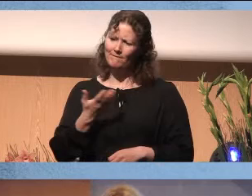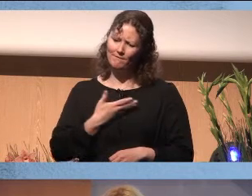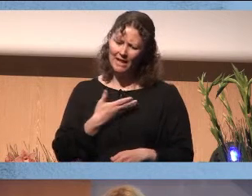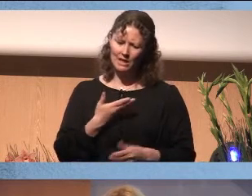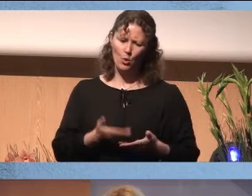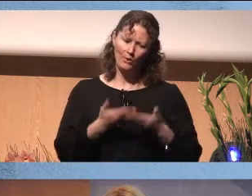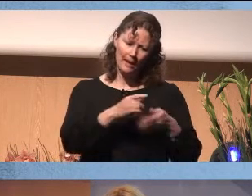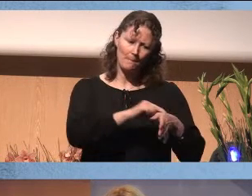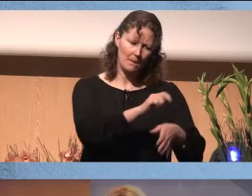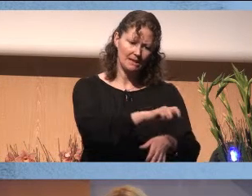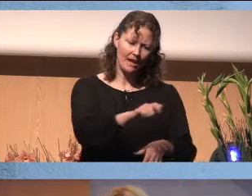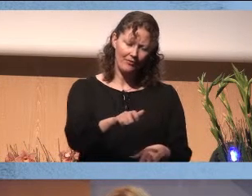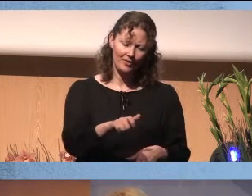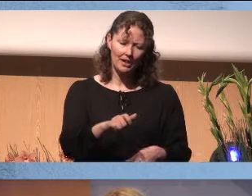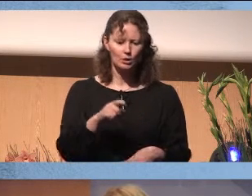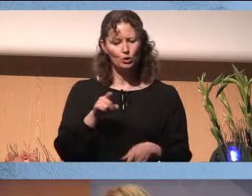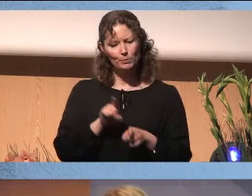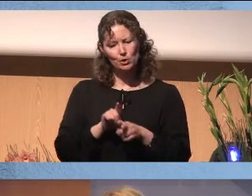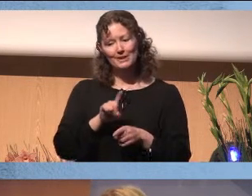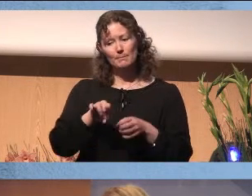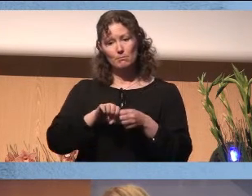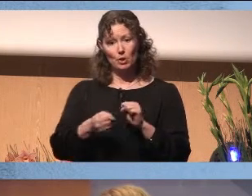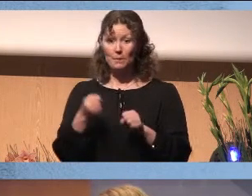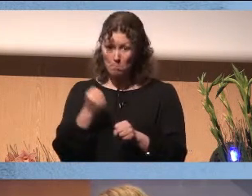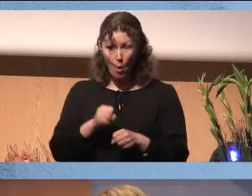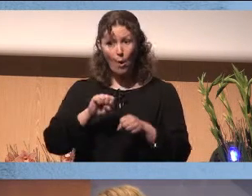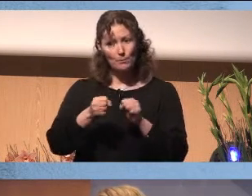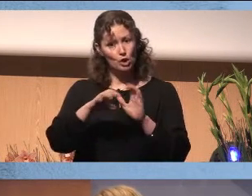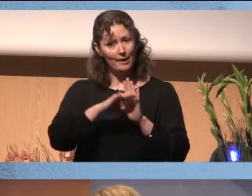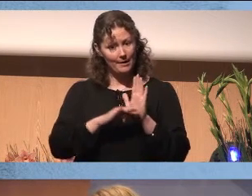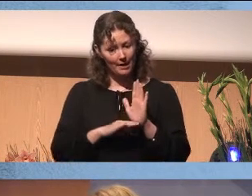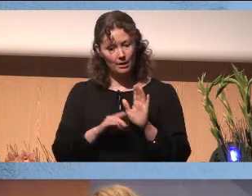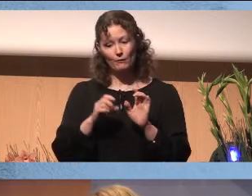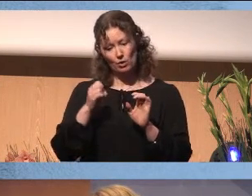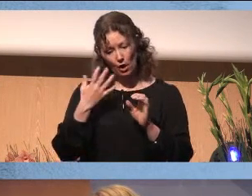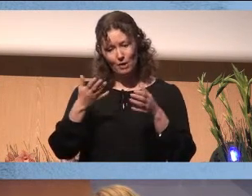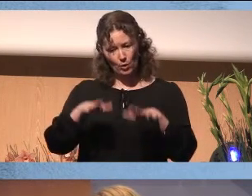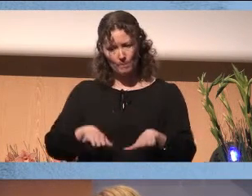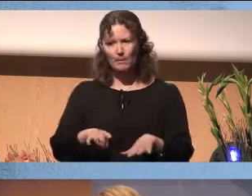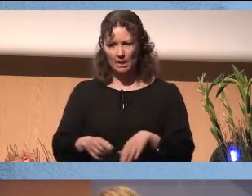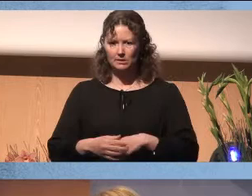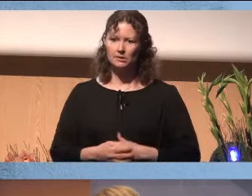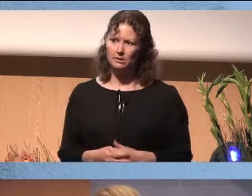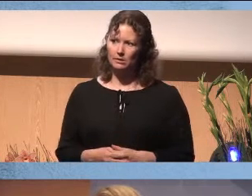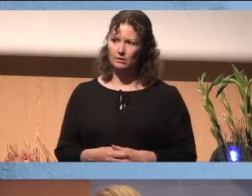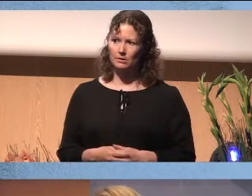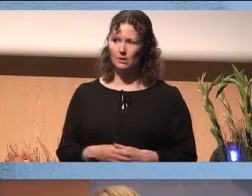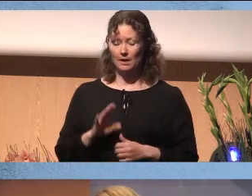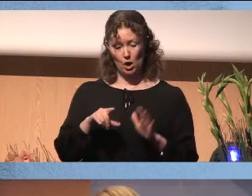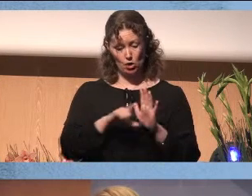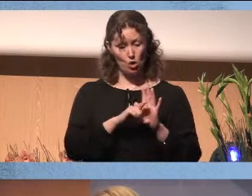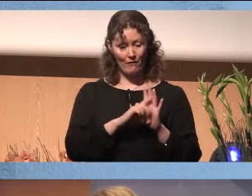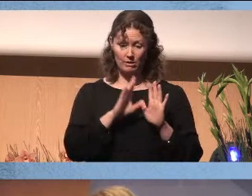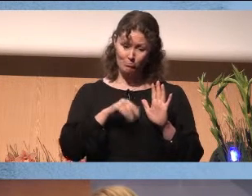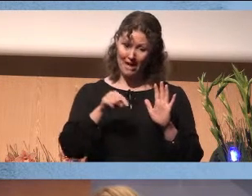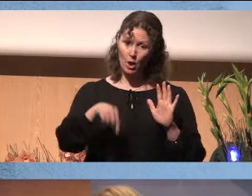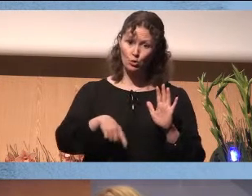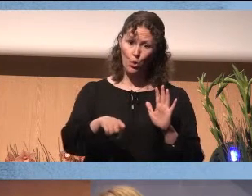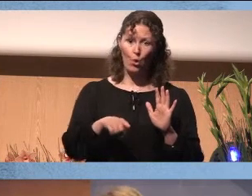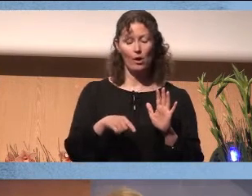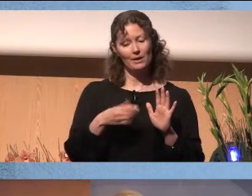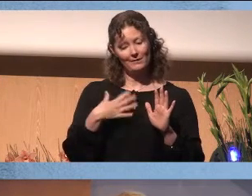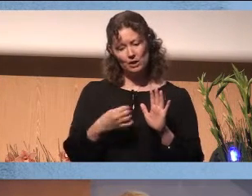å hjelpe pasientene at de må bryte regler for å få det på plass. Det her lovverket som ligger der nå vil